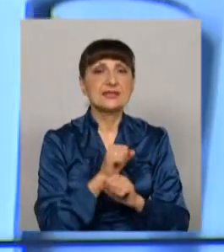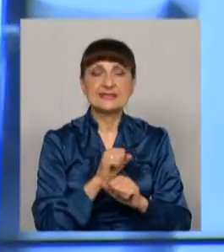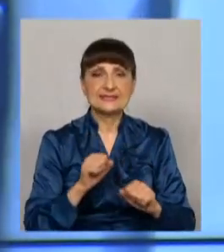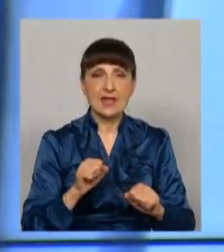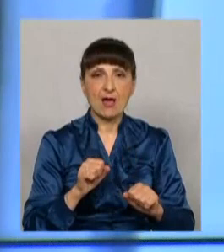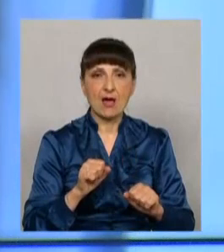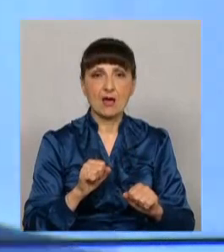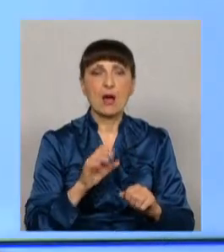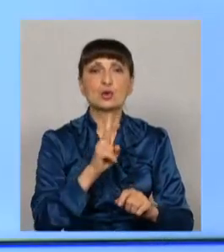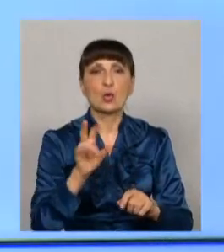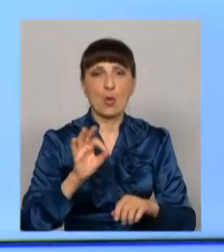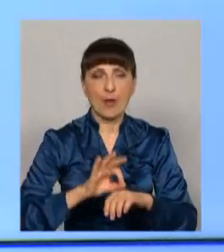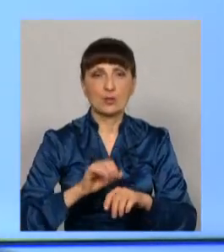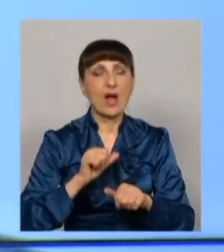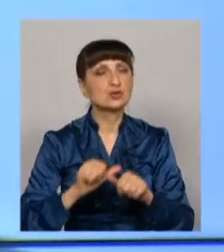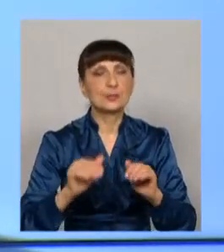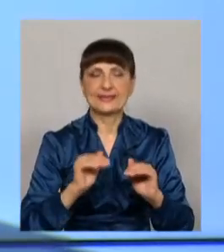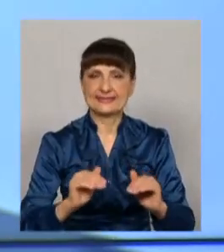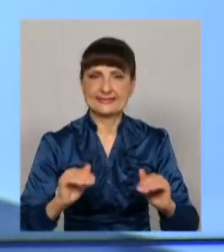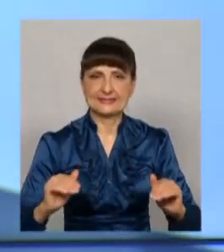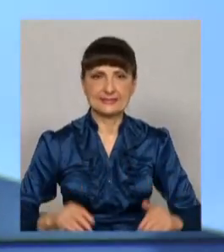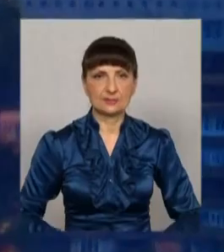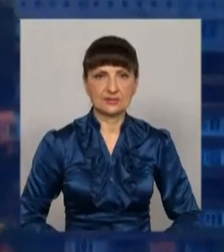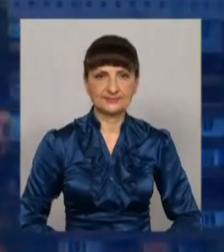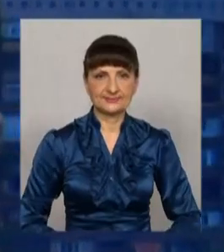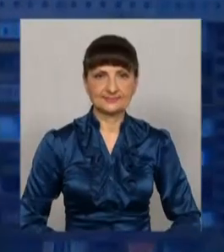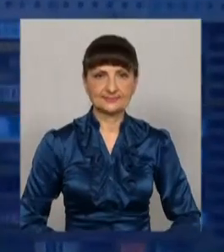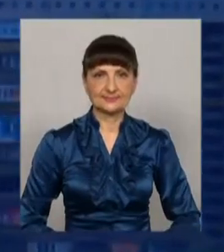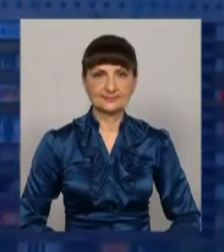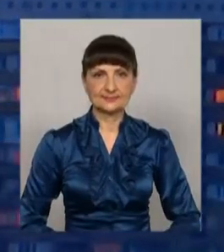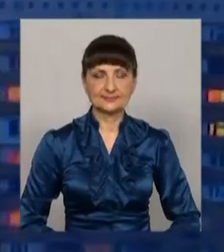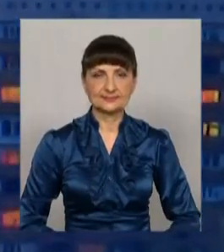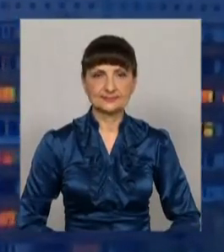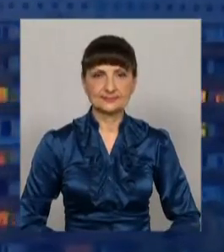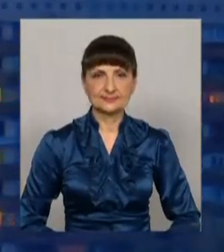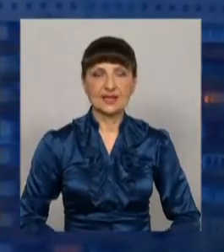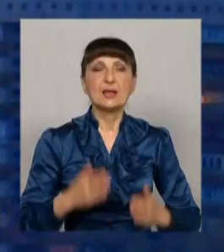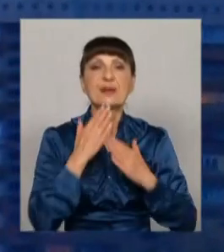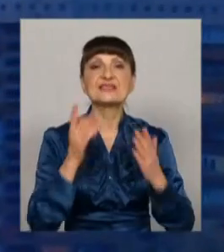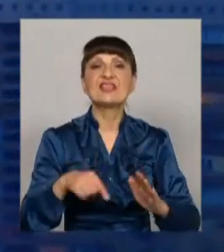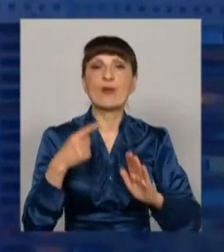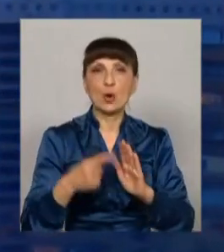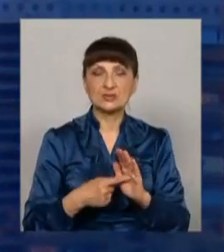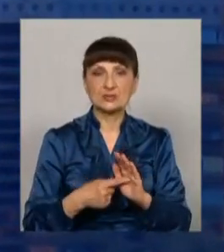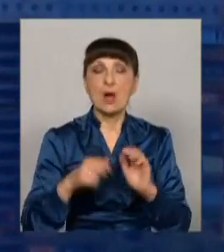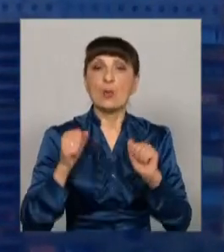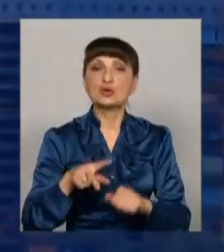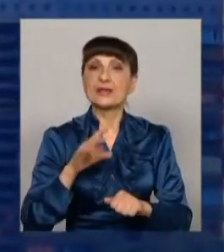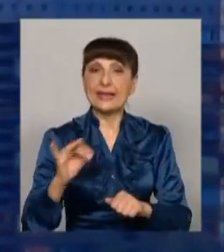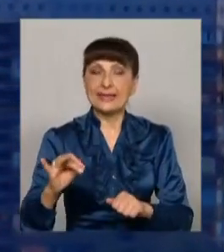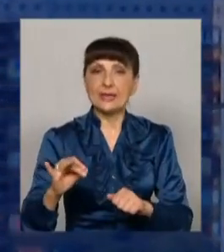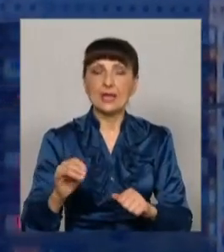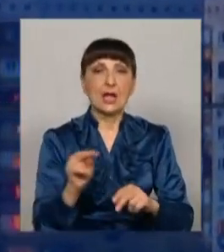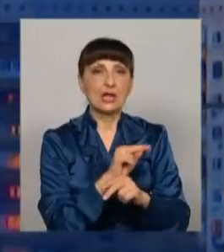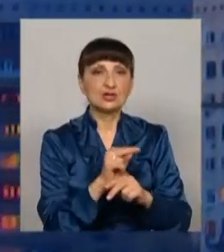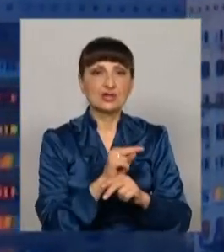назначать больным, особенно в детском возрасте. Жанат Бахитовна, вот последний мой вопрос. Вот можно ли все-таки